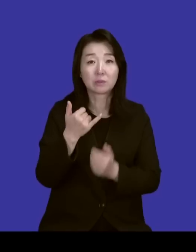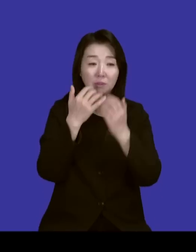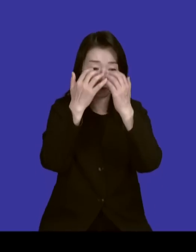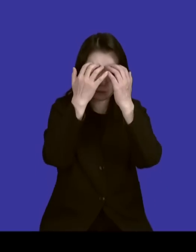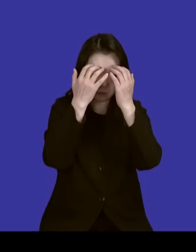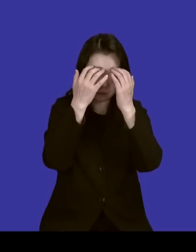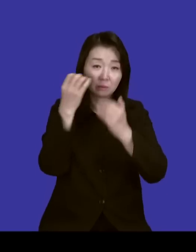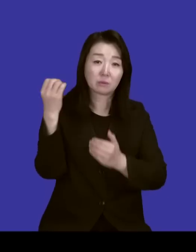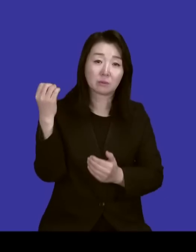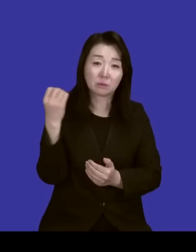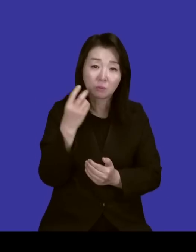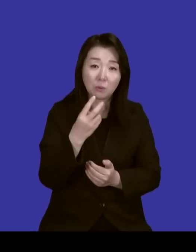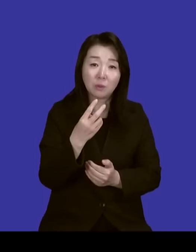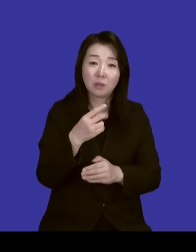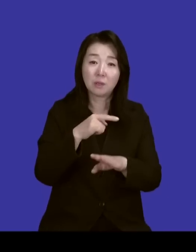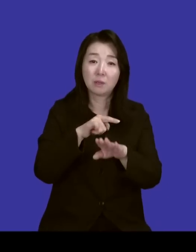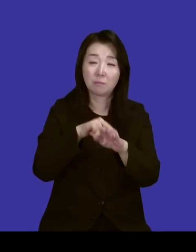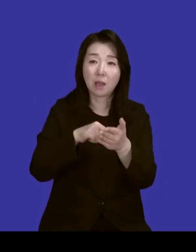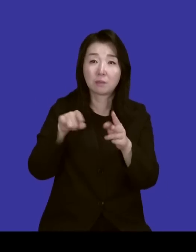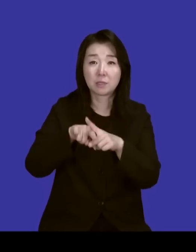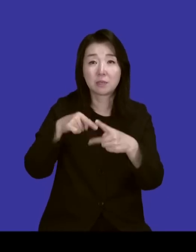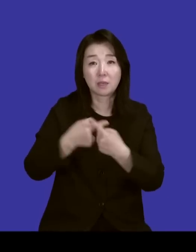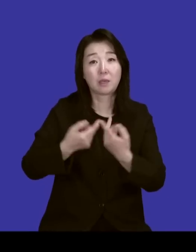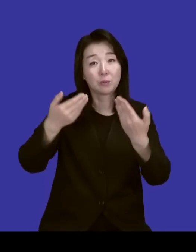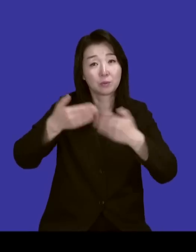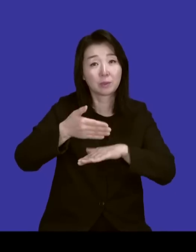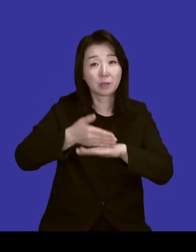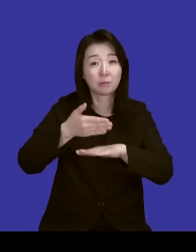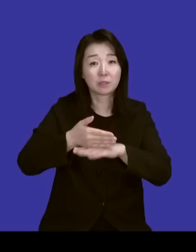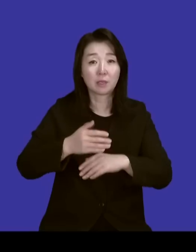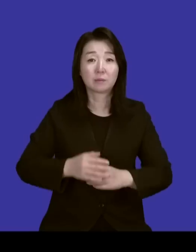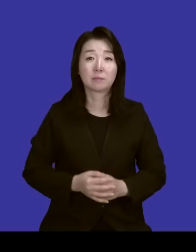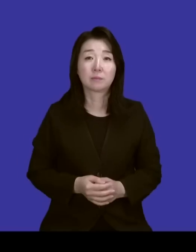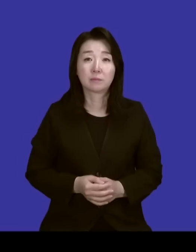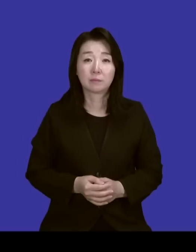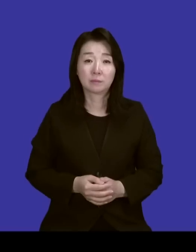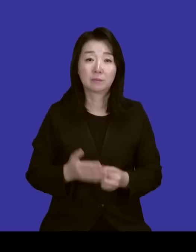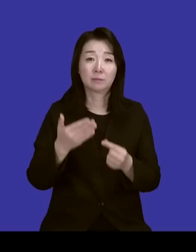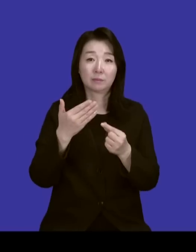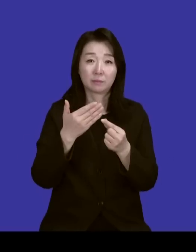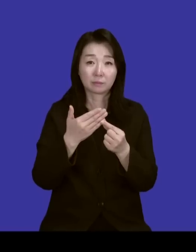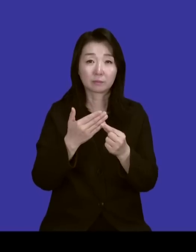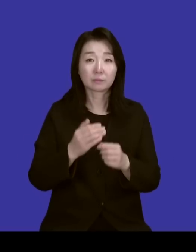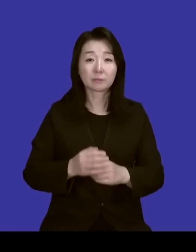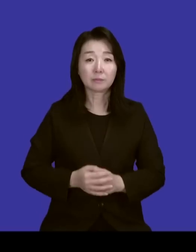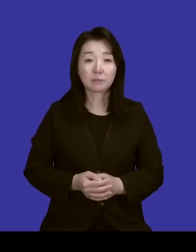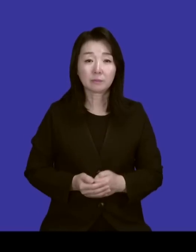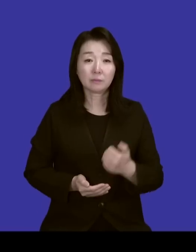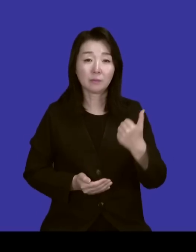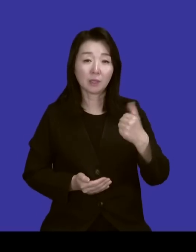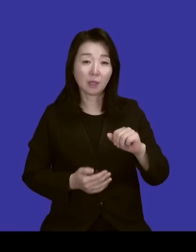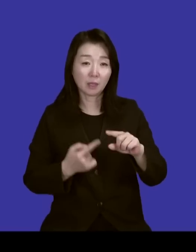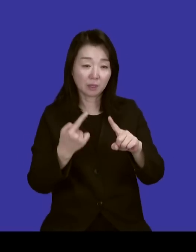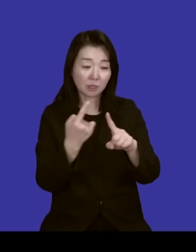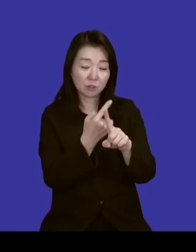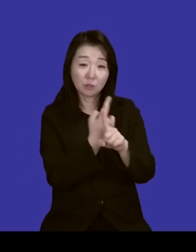고통과 연대하게 되어 감사합니다. 아홉 번째, 아들의 치유를